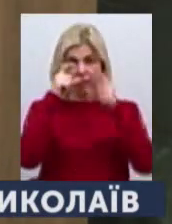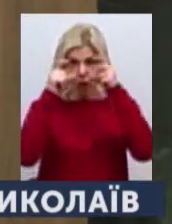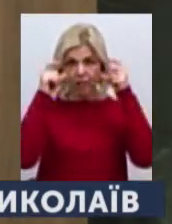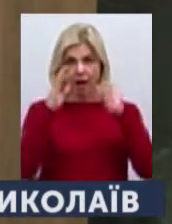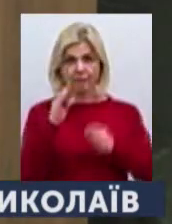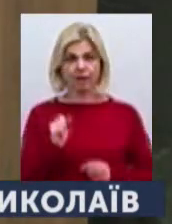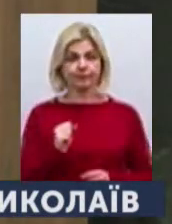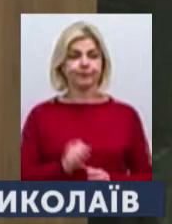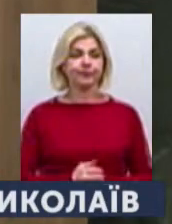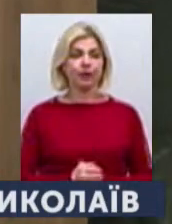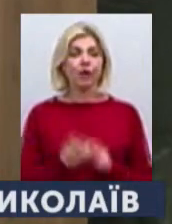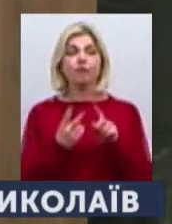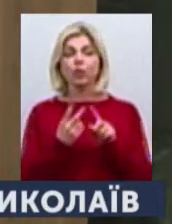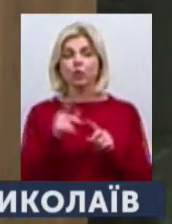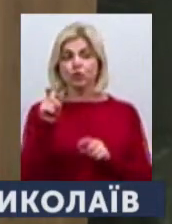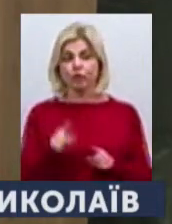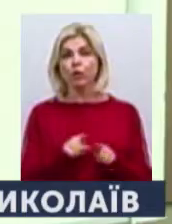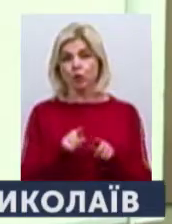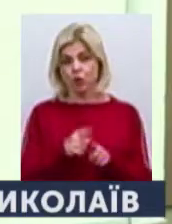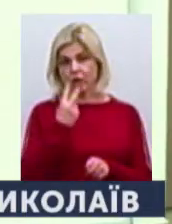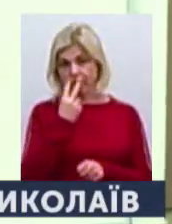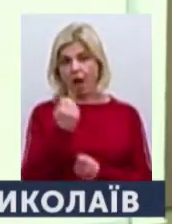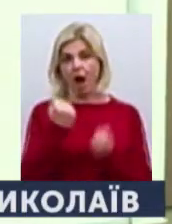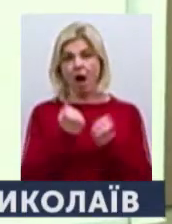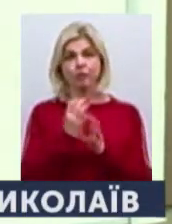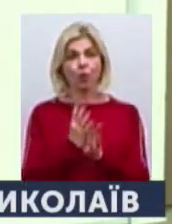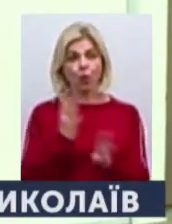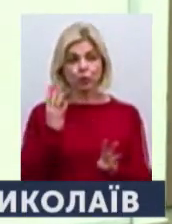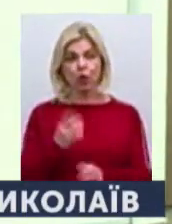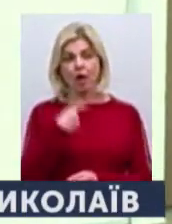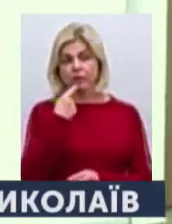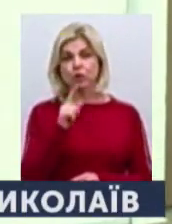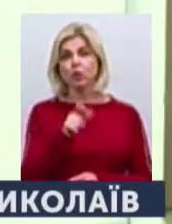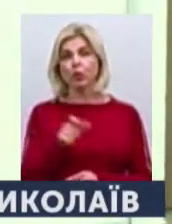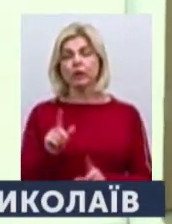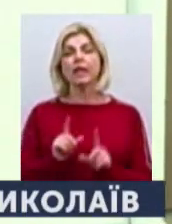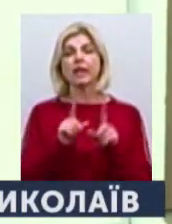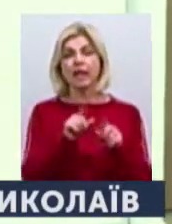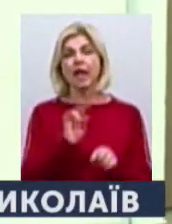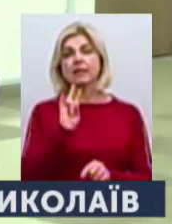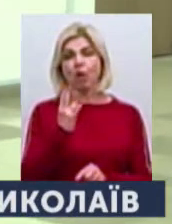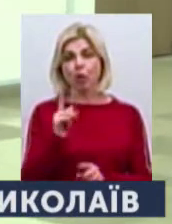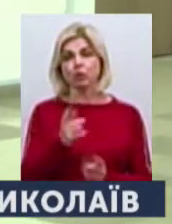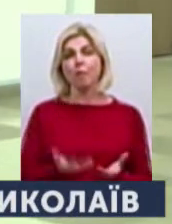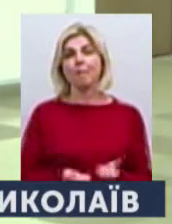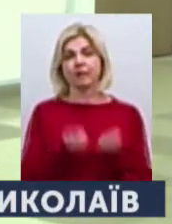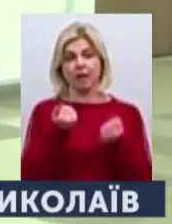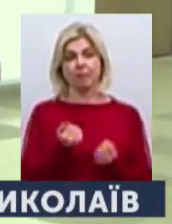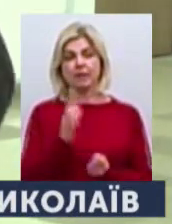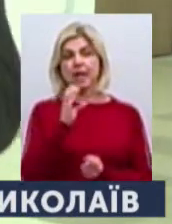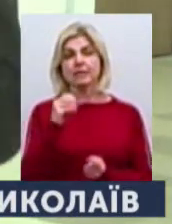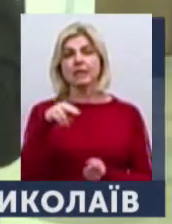Володимир Іванов. Чоловік також бачив автоколону. Говорить, ці люди їхали до Миколаєва, аби підтримати сепаратистів.